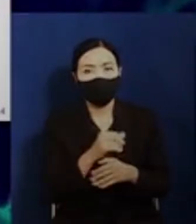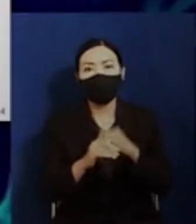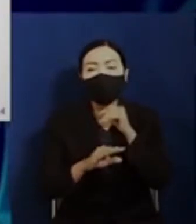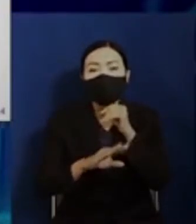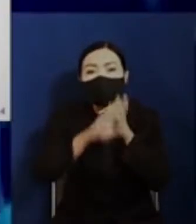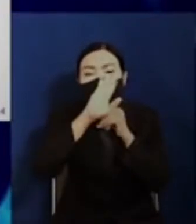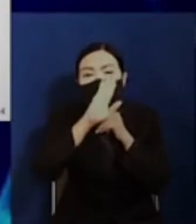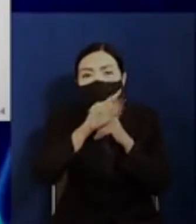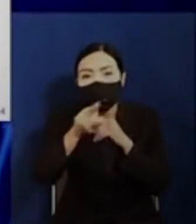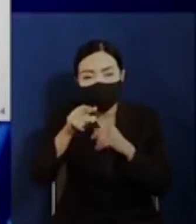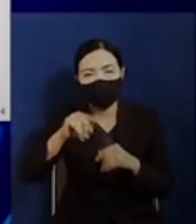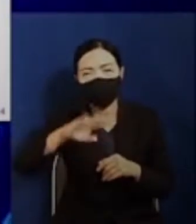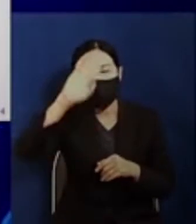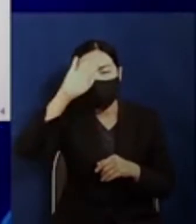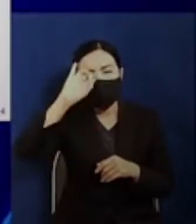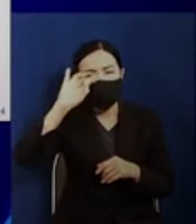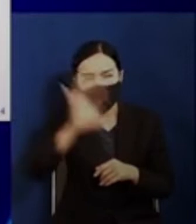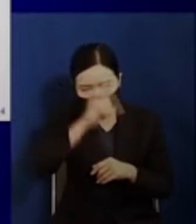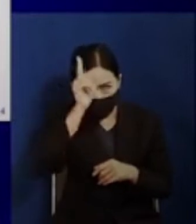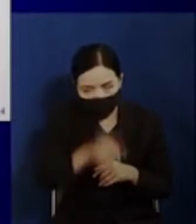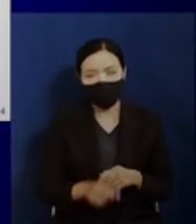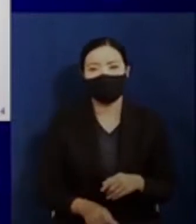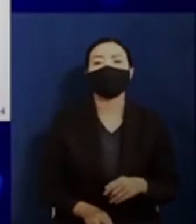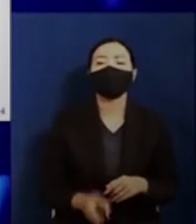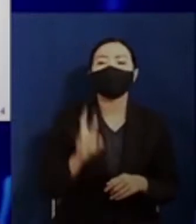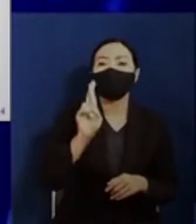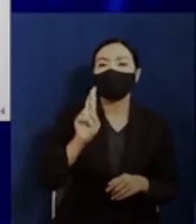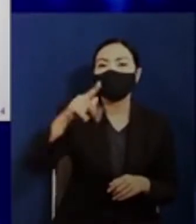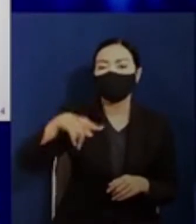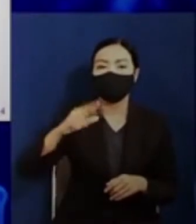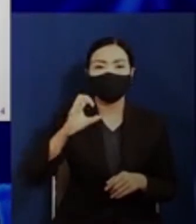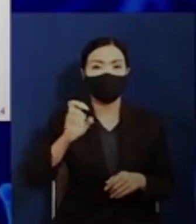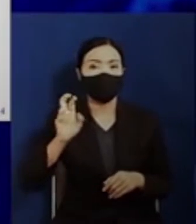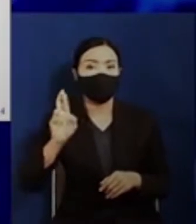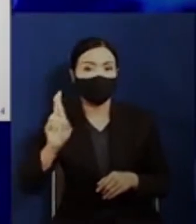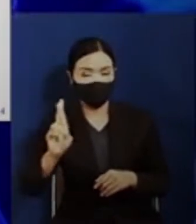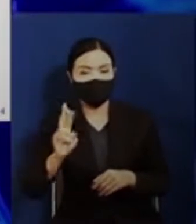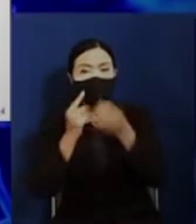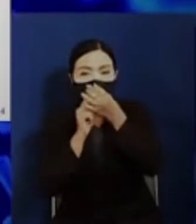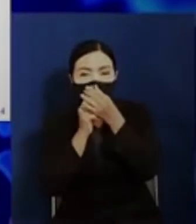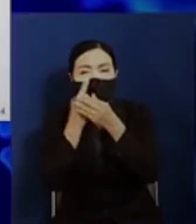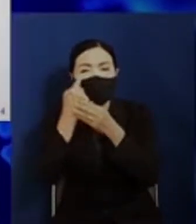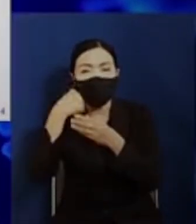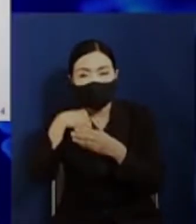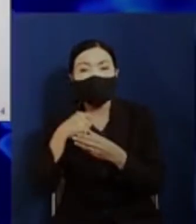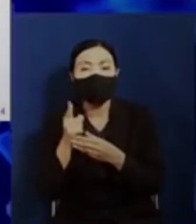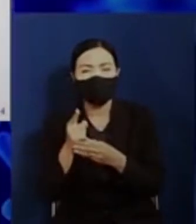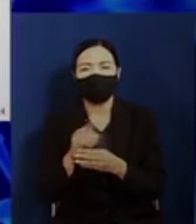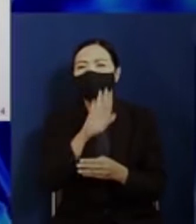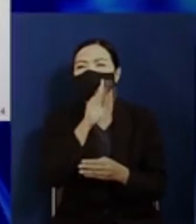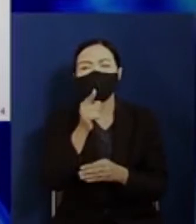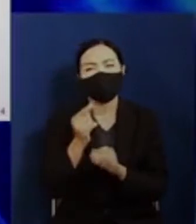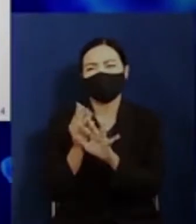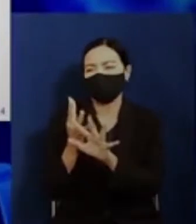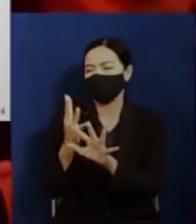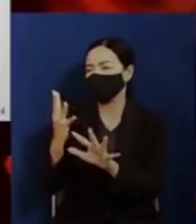มากๆเนี่ยเรายังแนะนำให้ไปตรวจด้วย RT-PCR นะครับแต่ว่าถ้ามีผู้ป่วยจำนวนมากคิวยาวท่านอาจจะใ